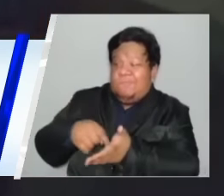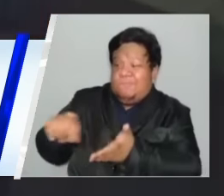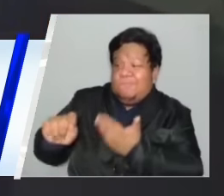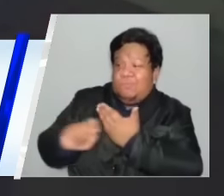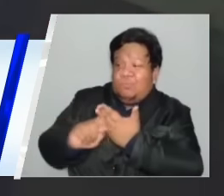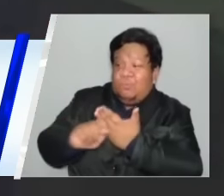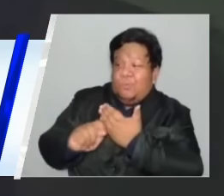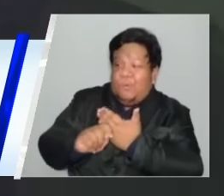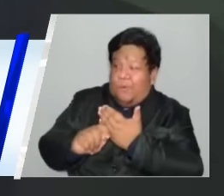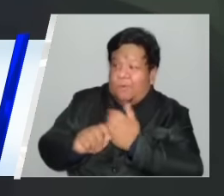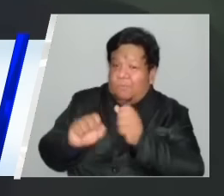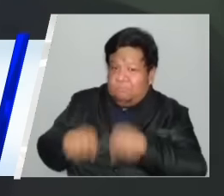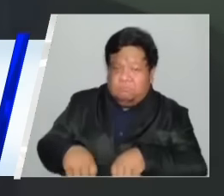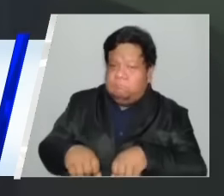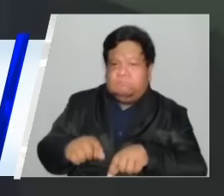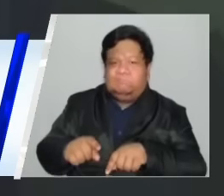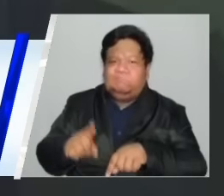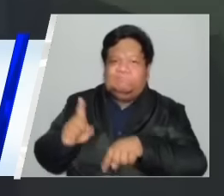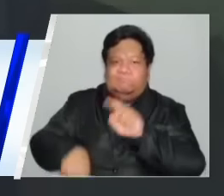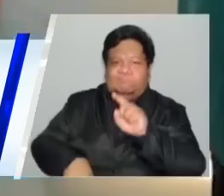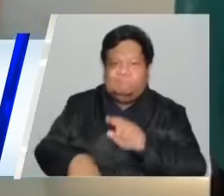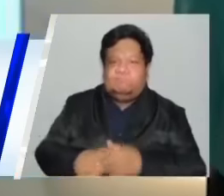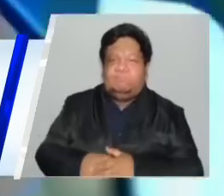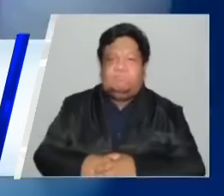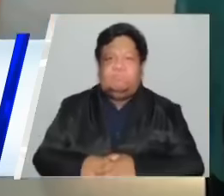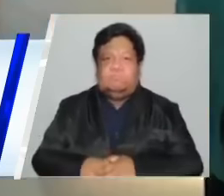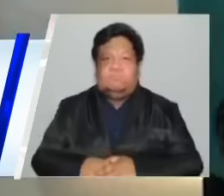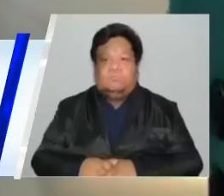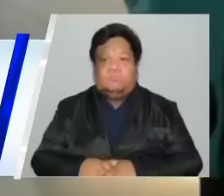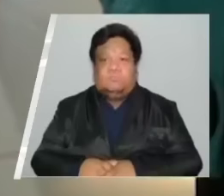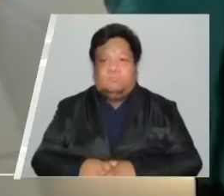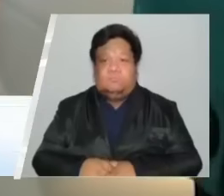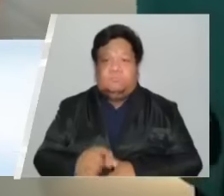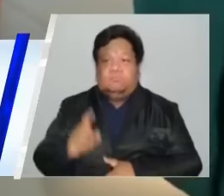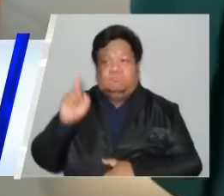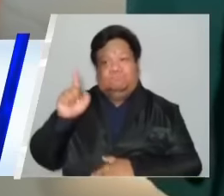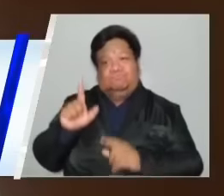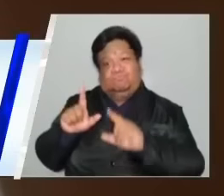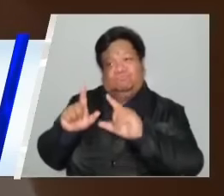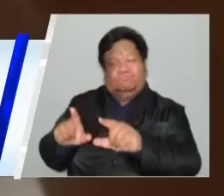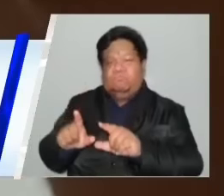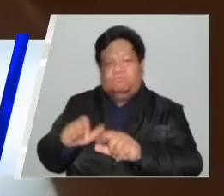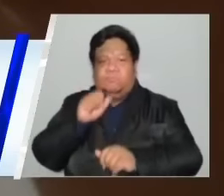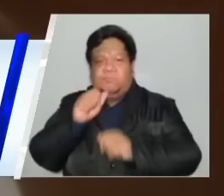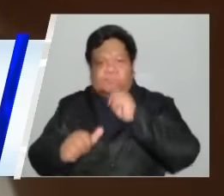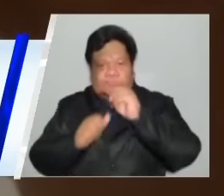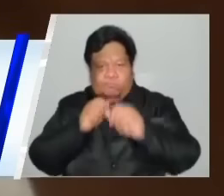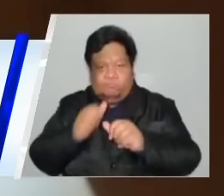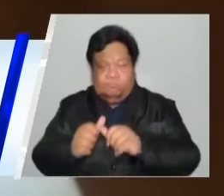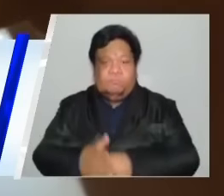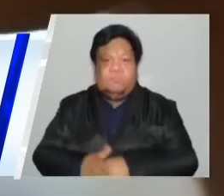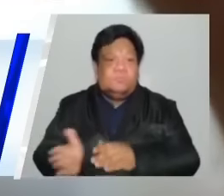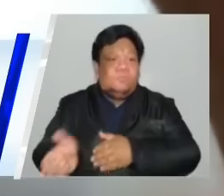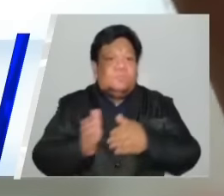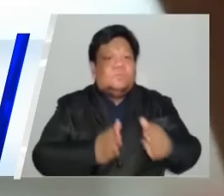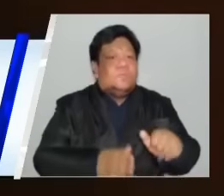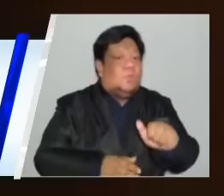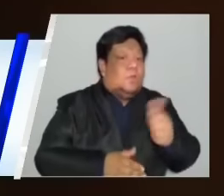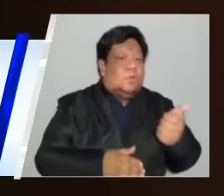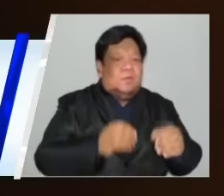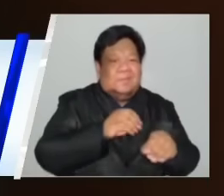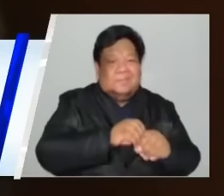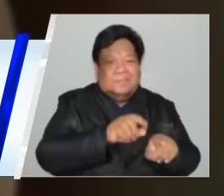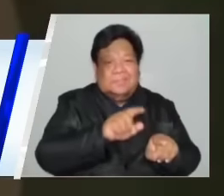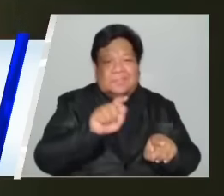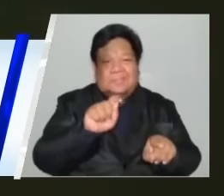offense. Mariing itinanggi ng suspect ang allegation. Sa Talisay City, Cebu, na-rescue rin ang 12-anyos na lalaki na